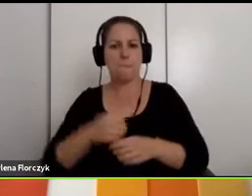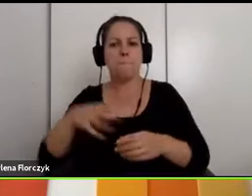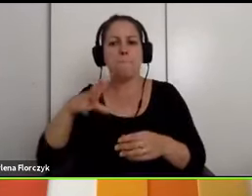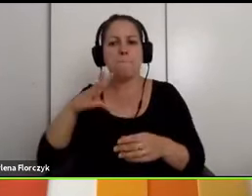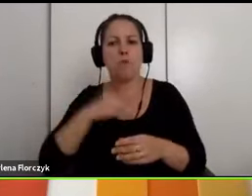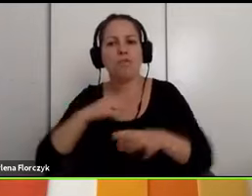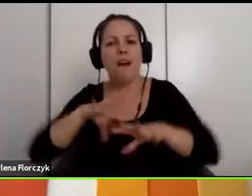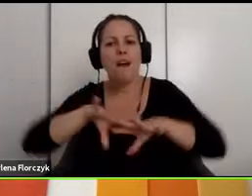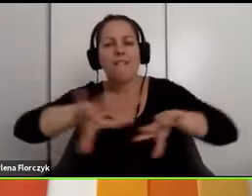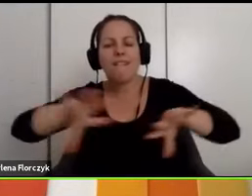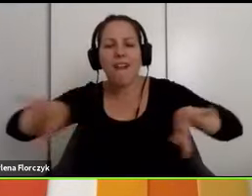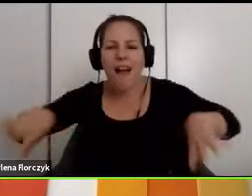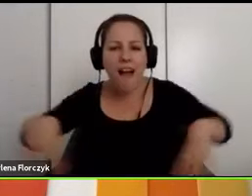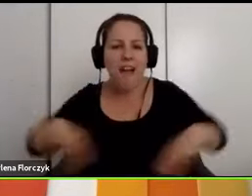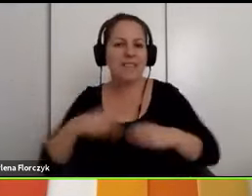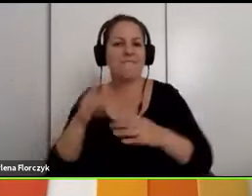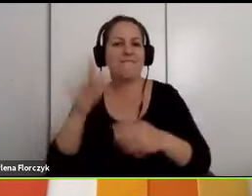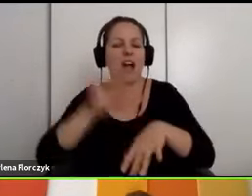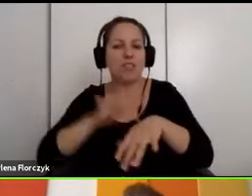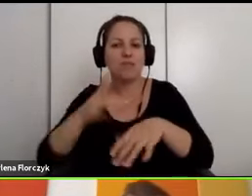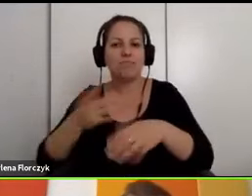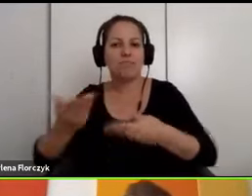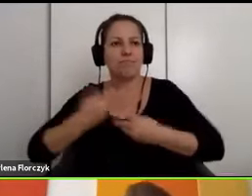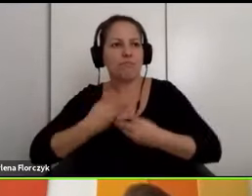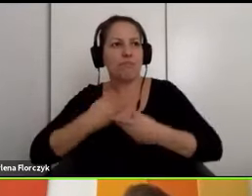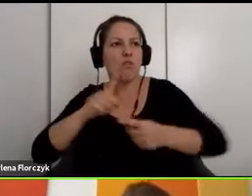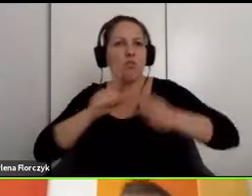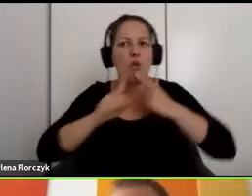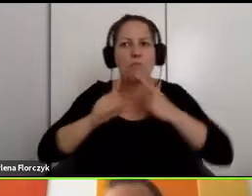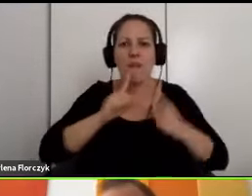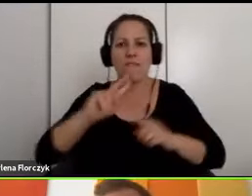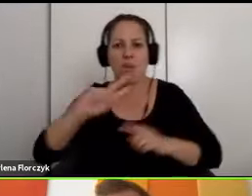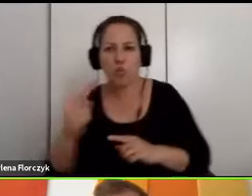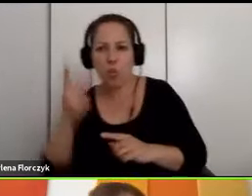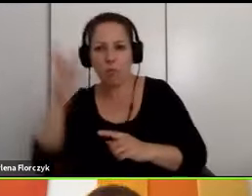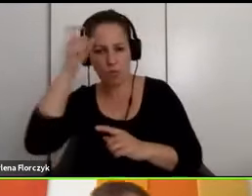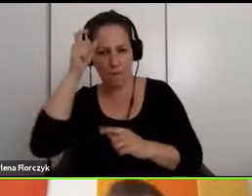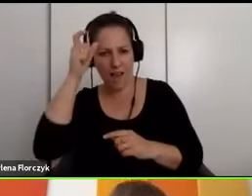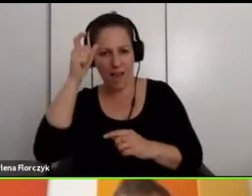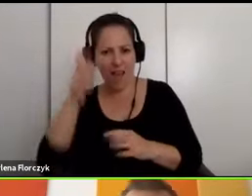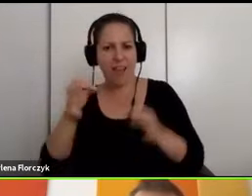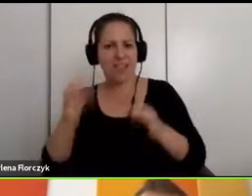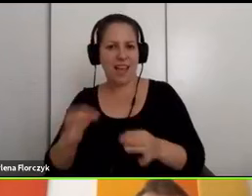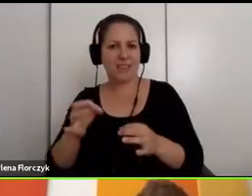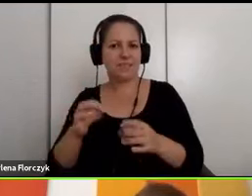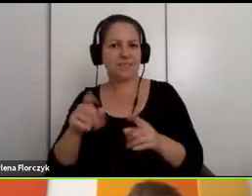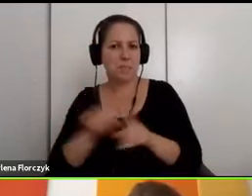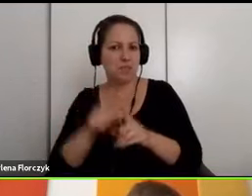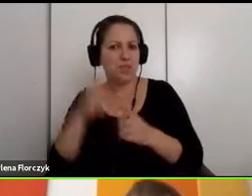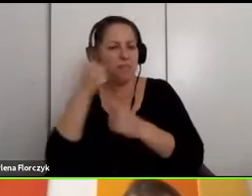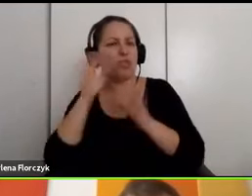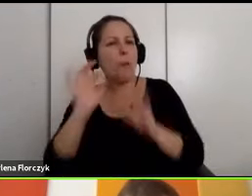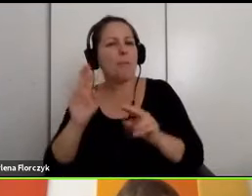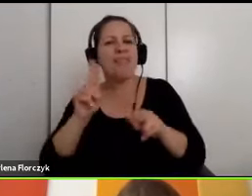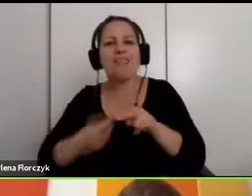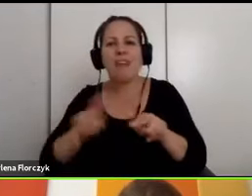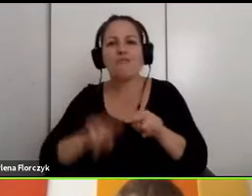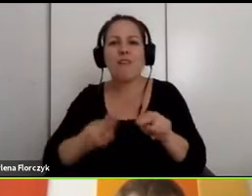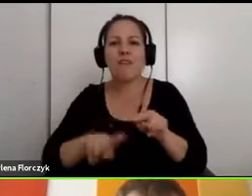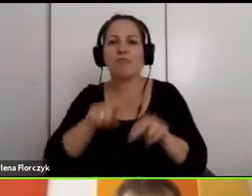razem, że ta wrażliwość pozwala na to, żeby rozmawiać z drugim człowiekiem, a teatr jest jakimś takim, myślę, dobrym narzędziem właśnie do